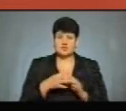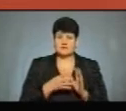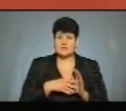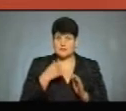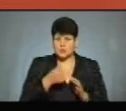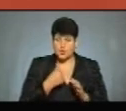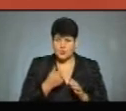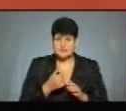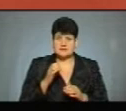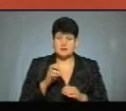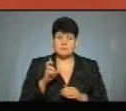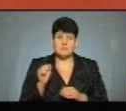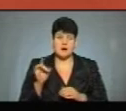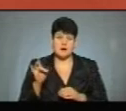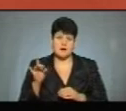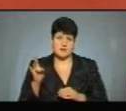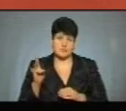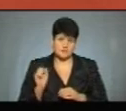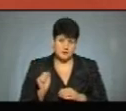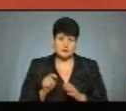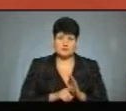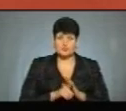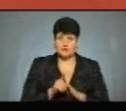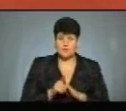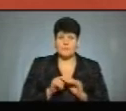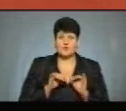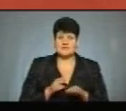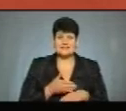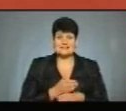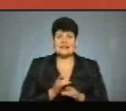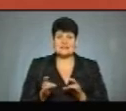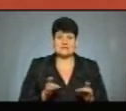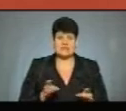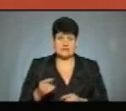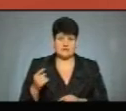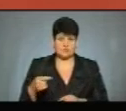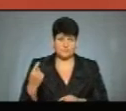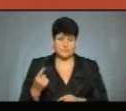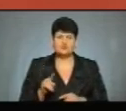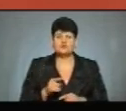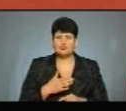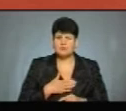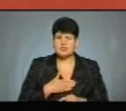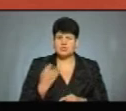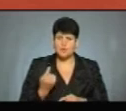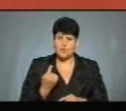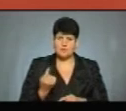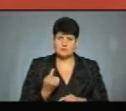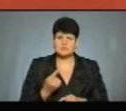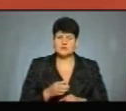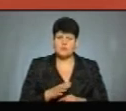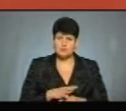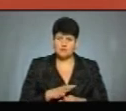2015-2019 років Степана Барну, який започатковував процес децентралізації на Тернопільщині, про те, чому в нашій області